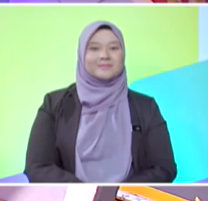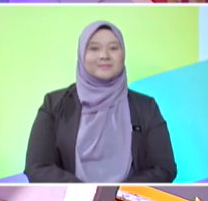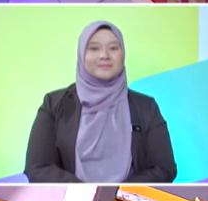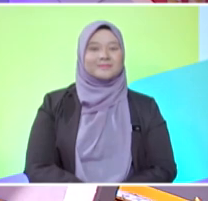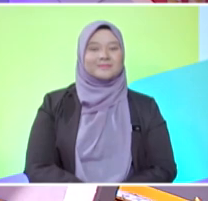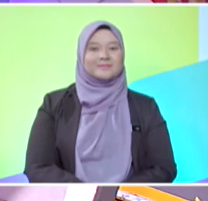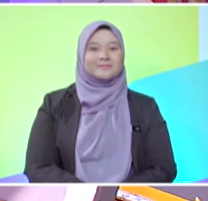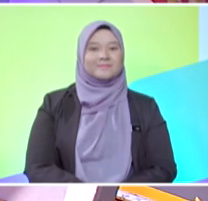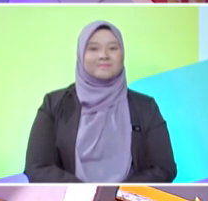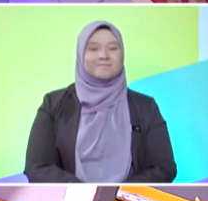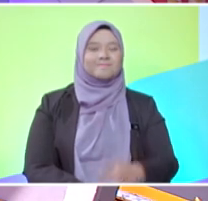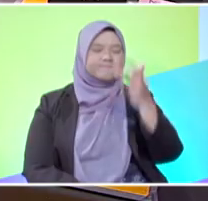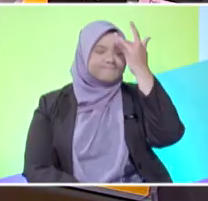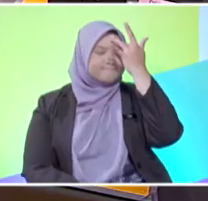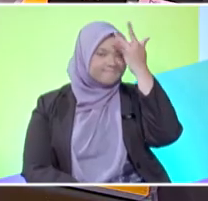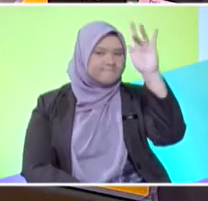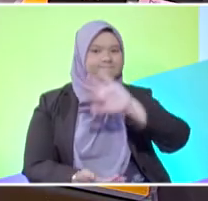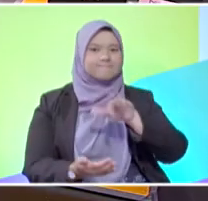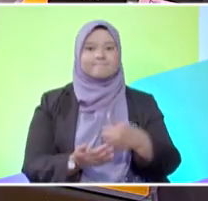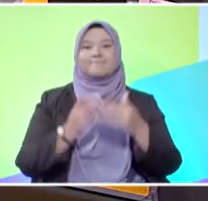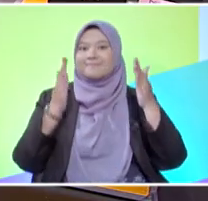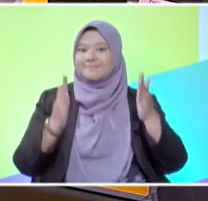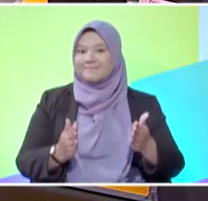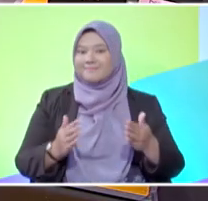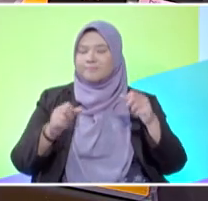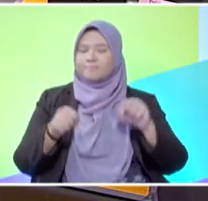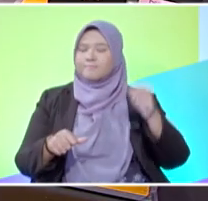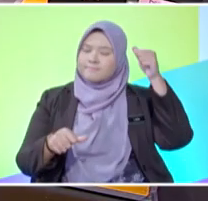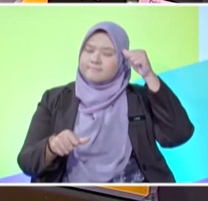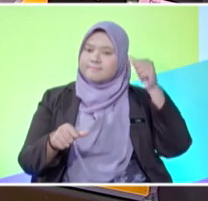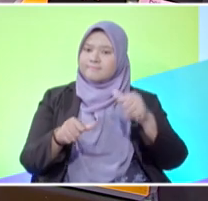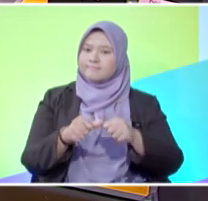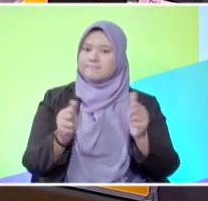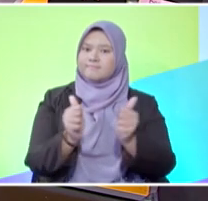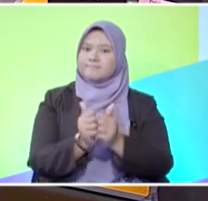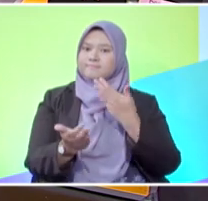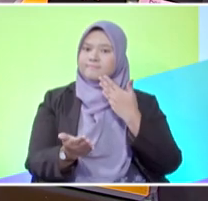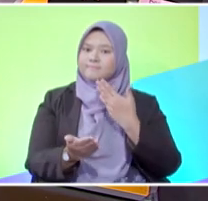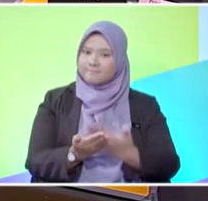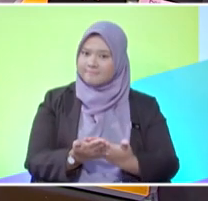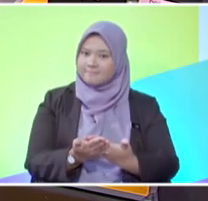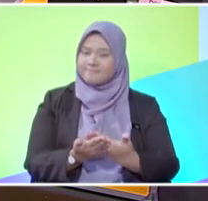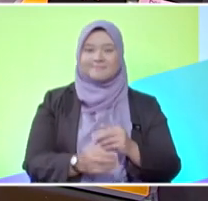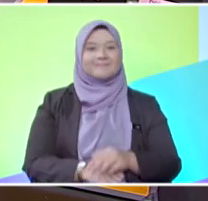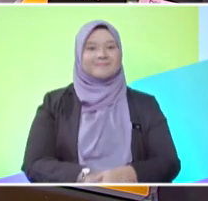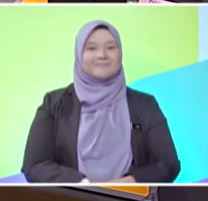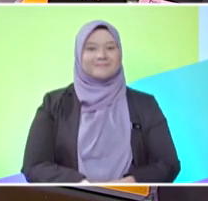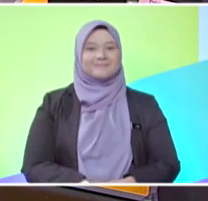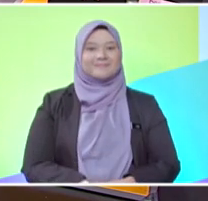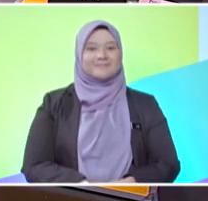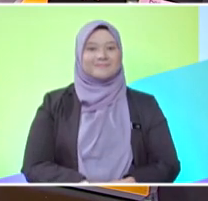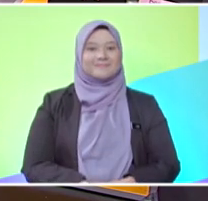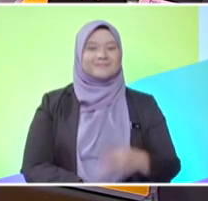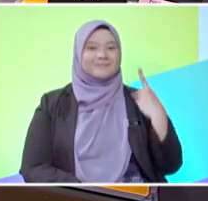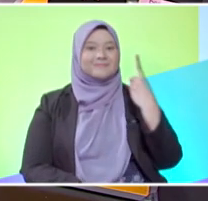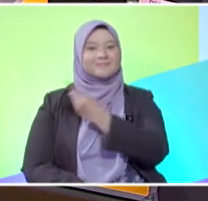daun rumput sayur-sayuran buah-buahan dan juga ee daun ah itu dia baik kita tidak perlu